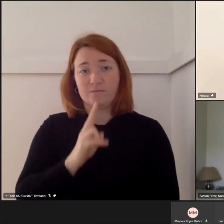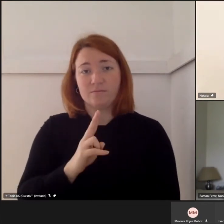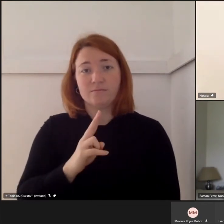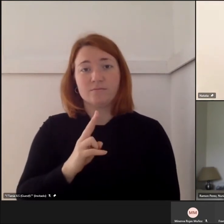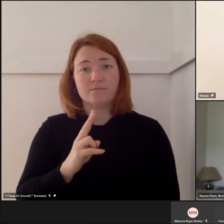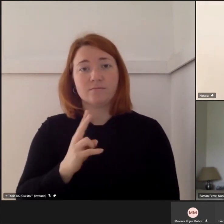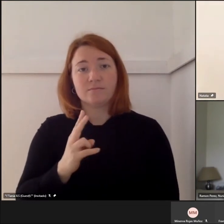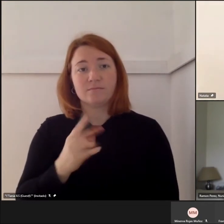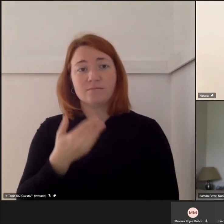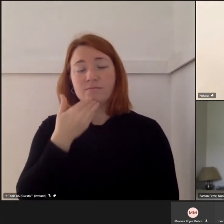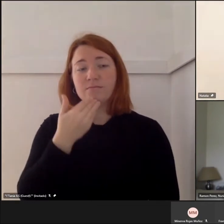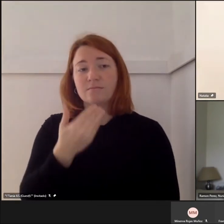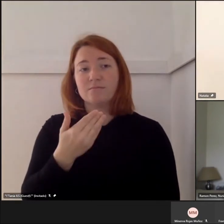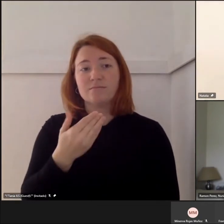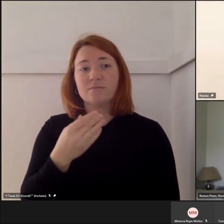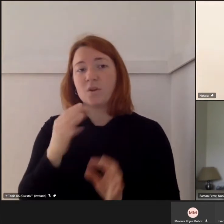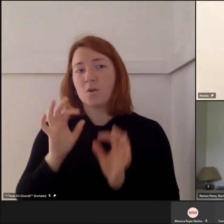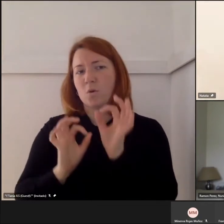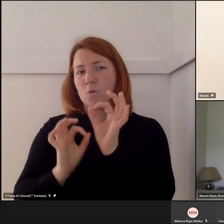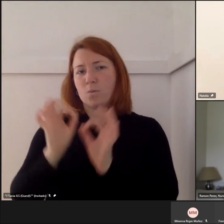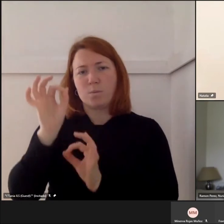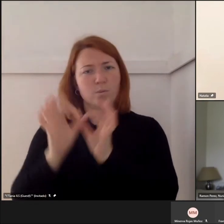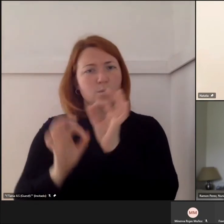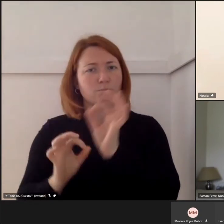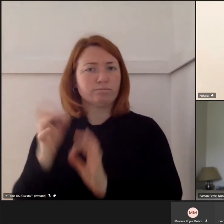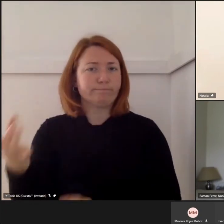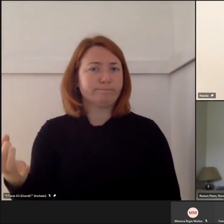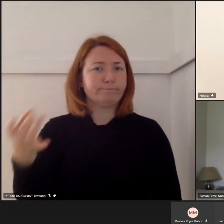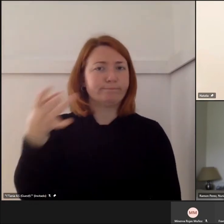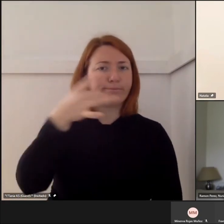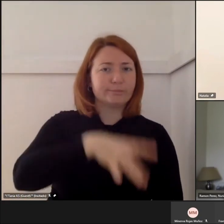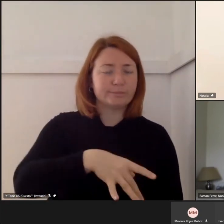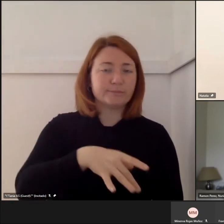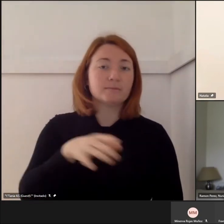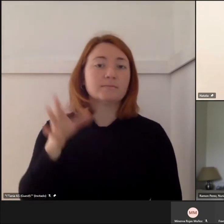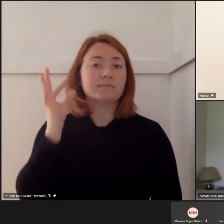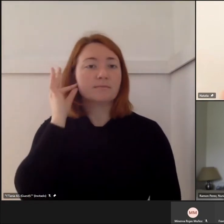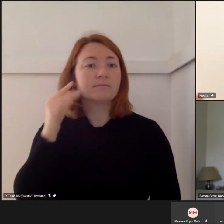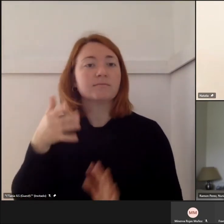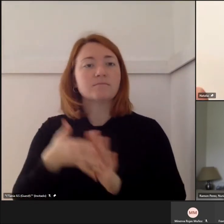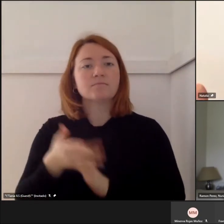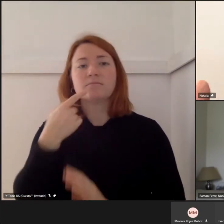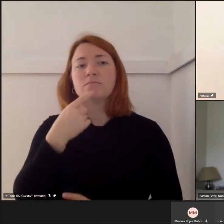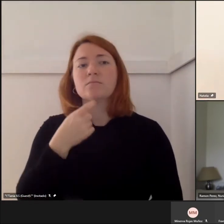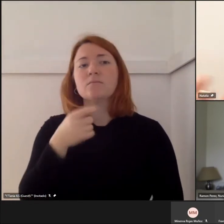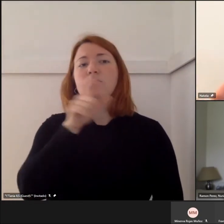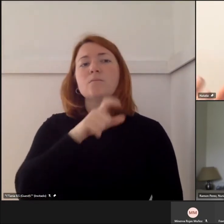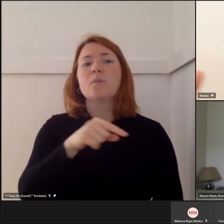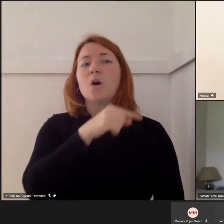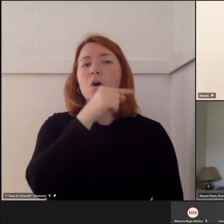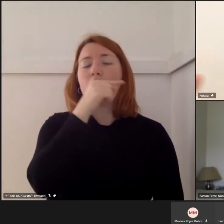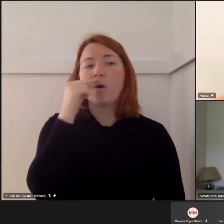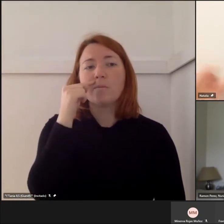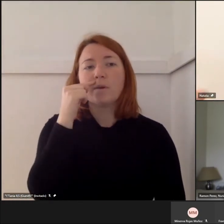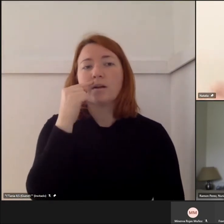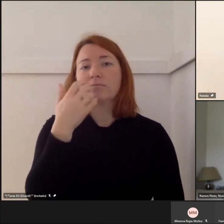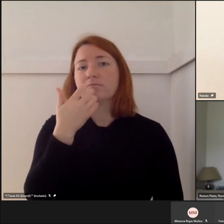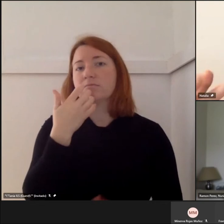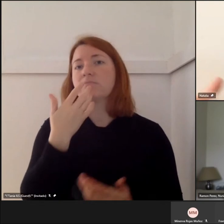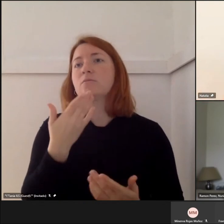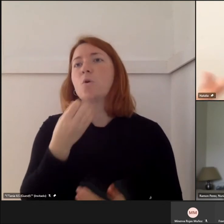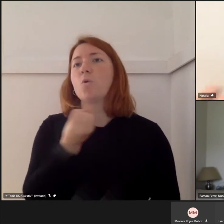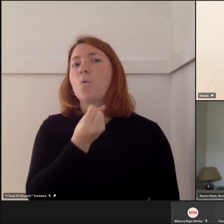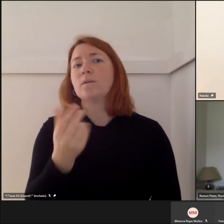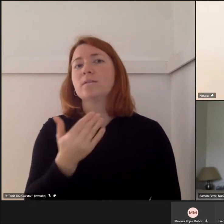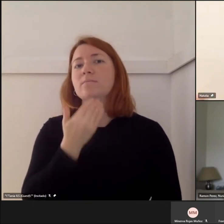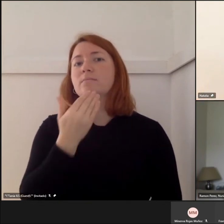es demanen en un tant per cent super, super elevat només per les dones, no? Perquè una de les preguntes era quants homes s'han demanat, no? En temes de plans d'igualtat, no? Que